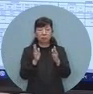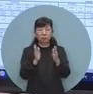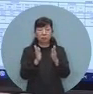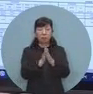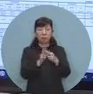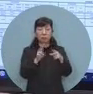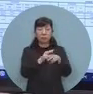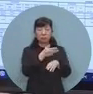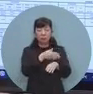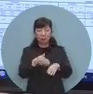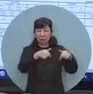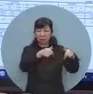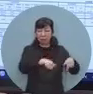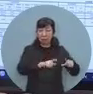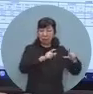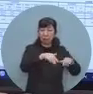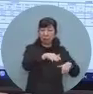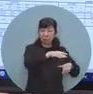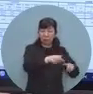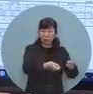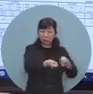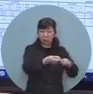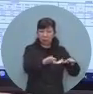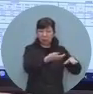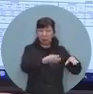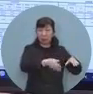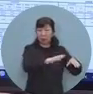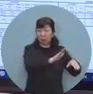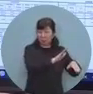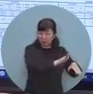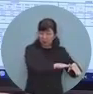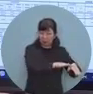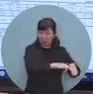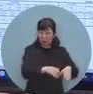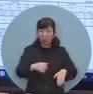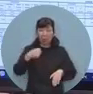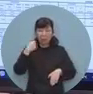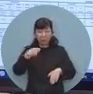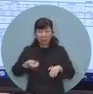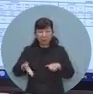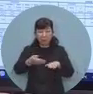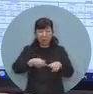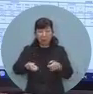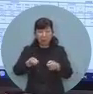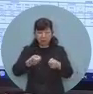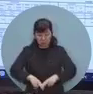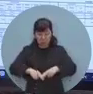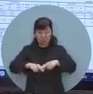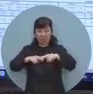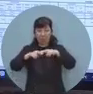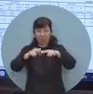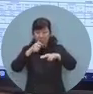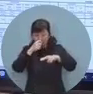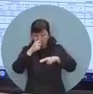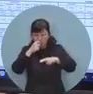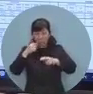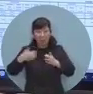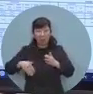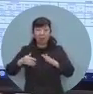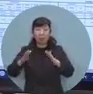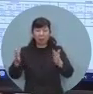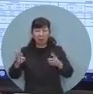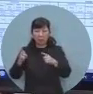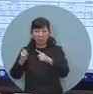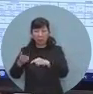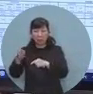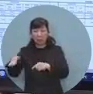十分な調節地があって今回の主水口となるえ南町朝設置も1度も満載になったことはないんですねで下流の練馬側も